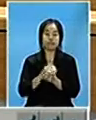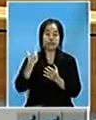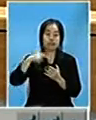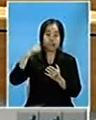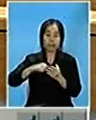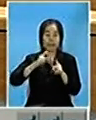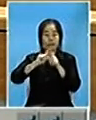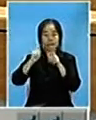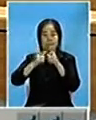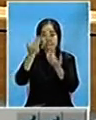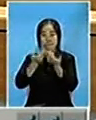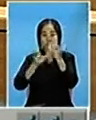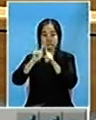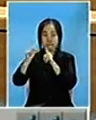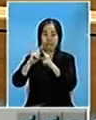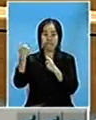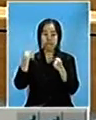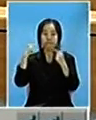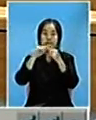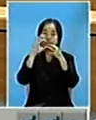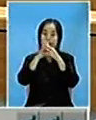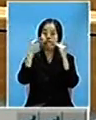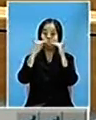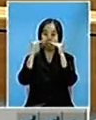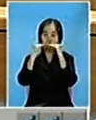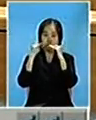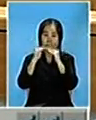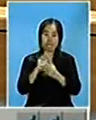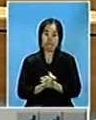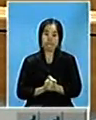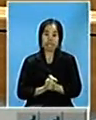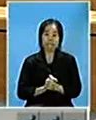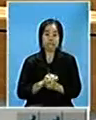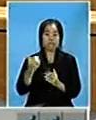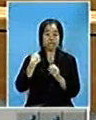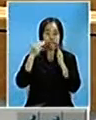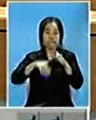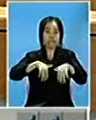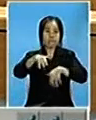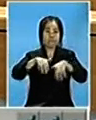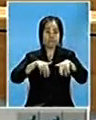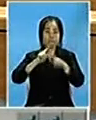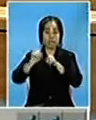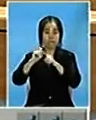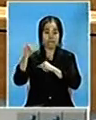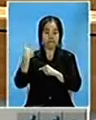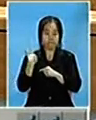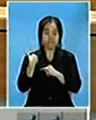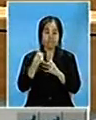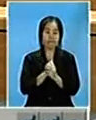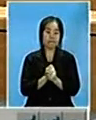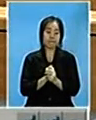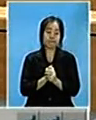ที่ทรงไว้ซึ่งความยุติธรรมนะครับพี่น้องประชาชนก็ดูอยู่เพ